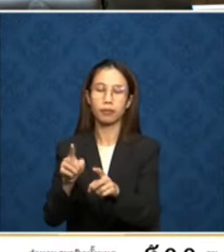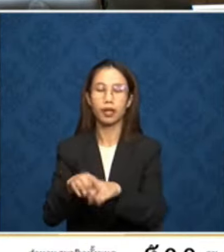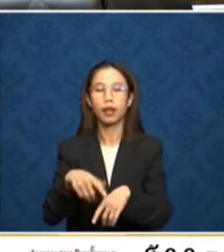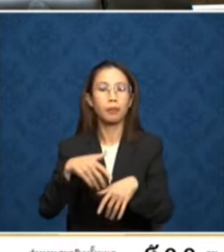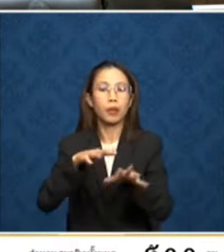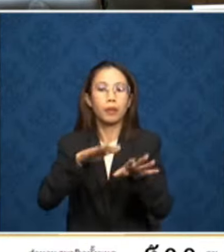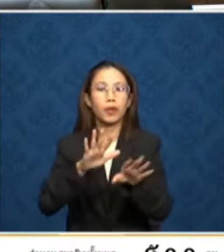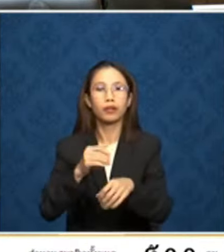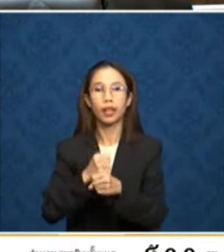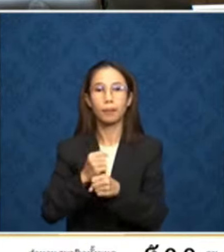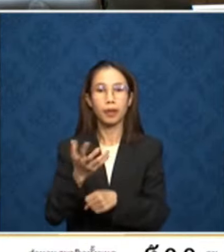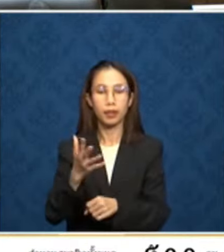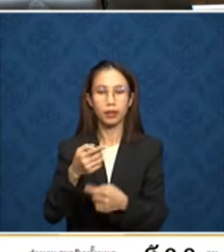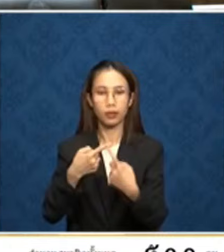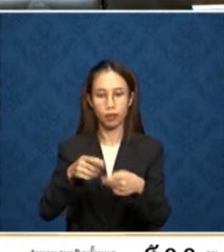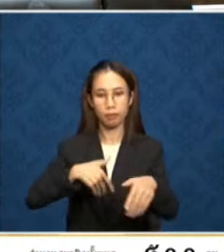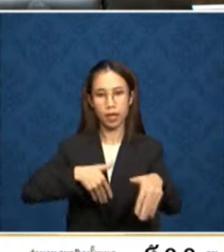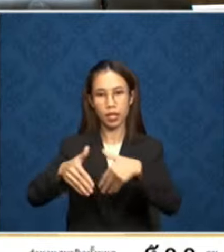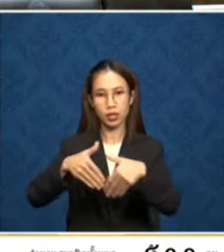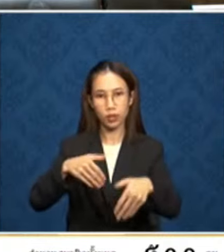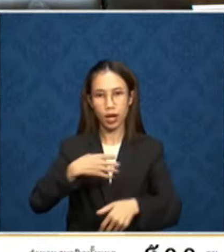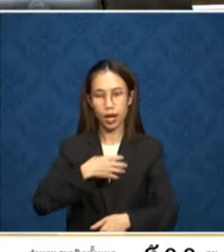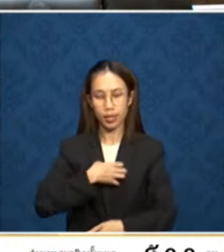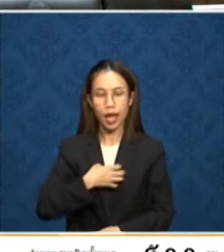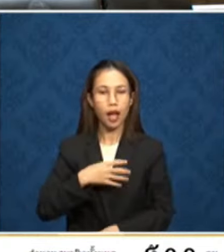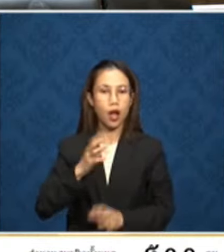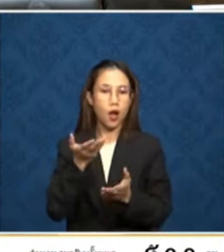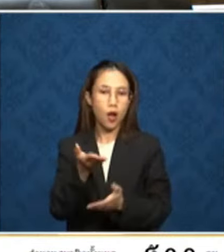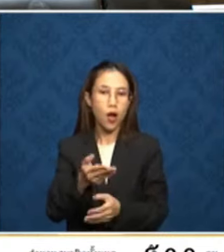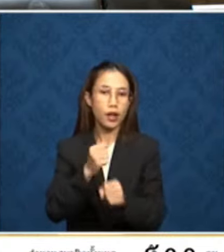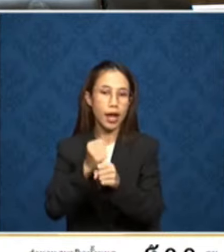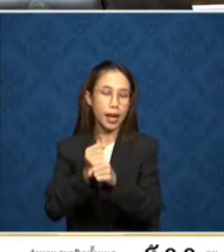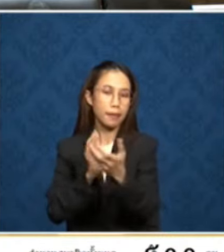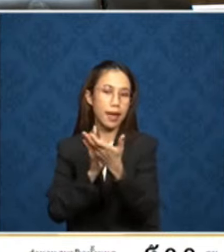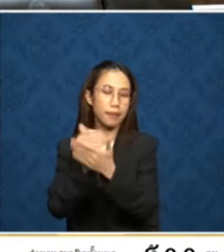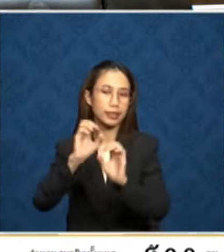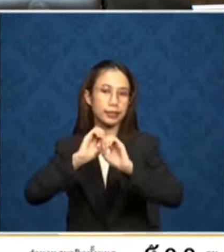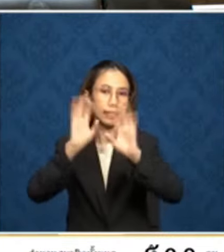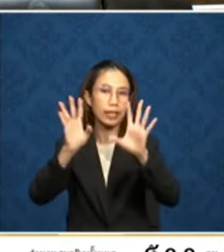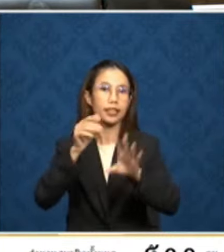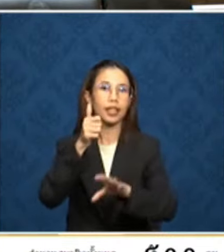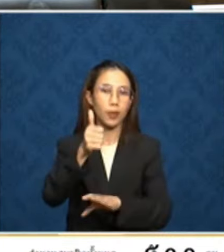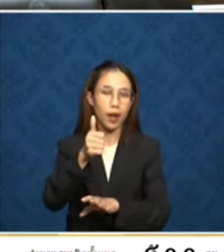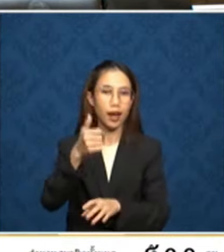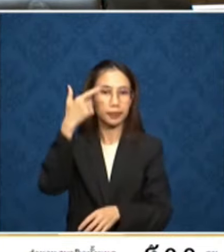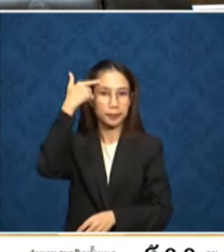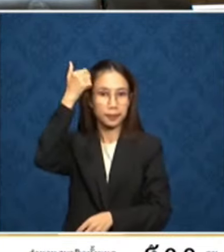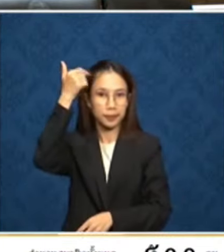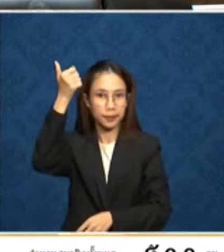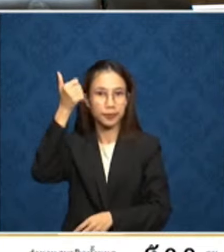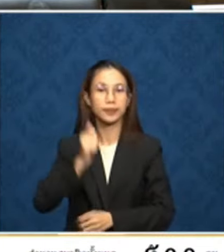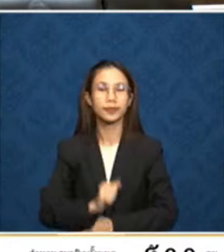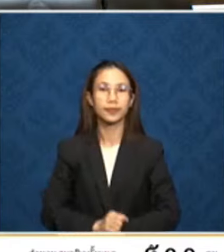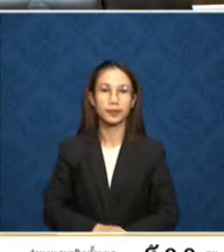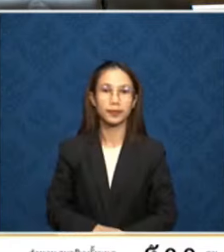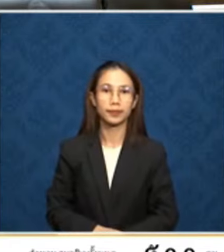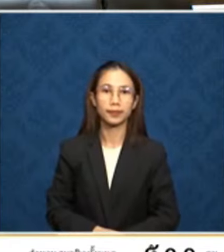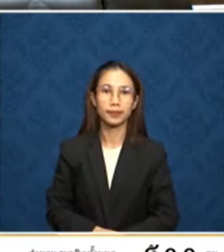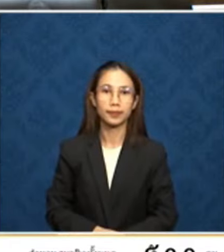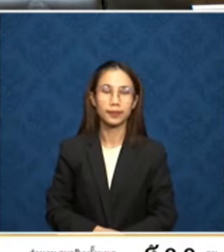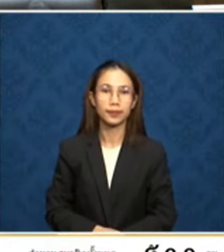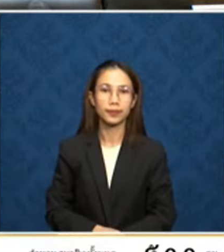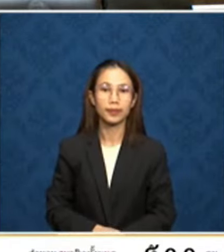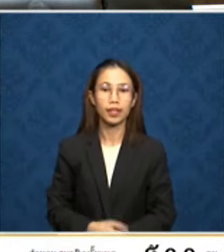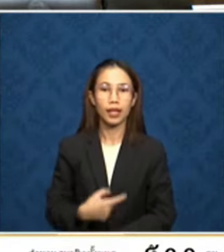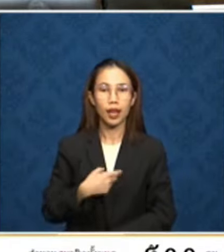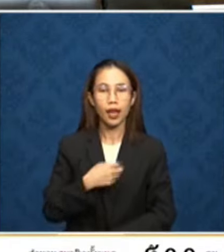เพราะพี่น้องประชาชนต้องการอะไรที่บริ้งๆมากกว่านะคะแล้วก็ไบลๆด้วยค่ะอย่างไรก็ตามนะคะ